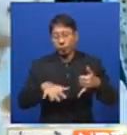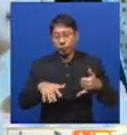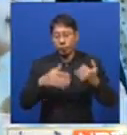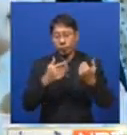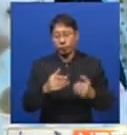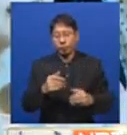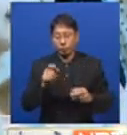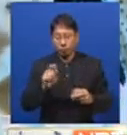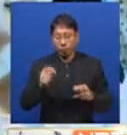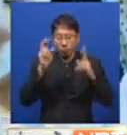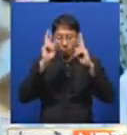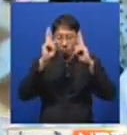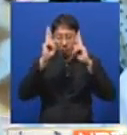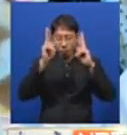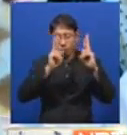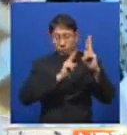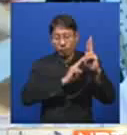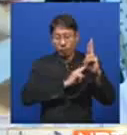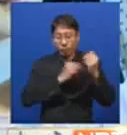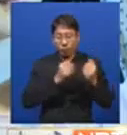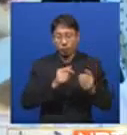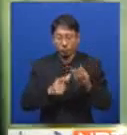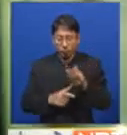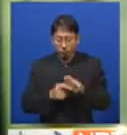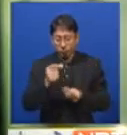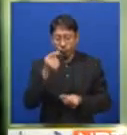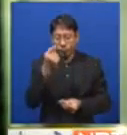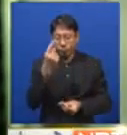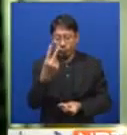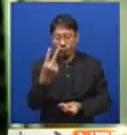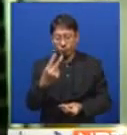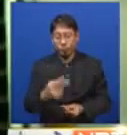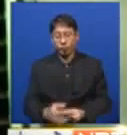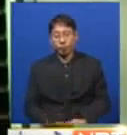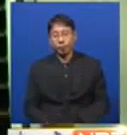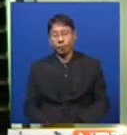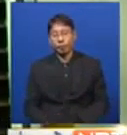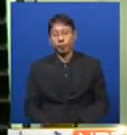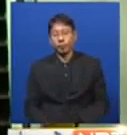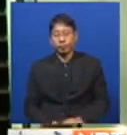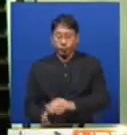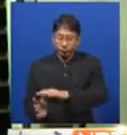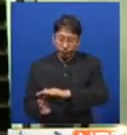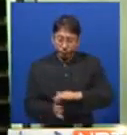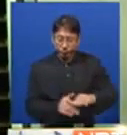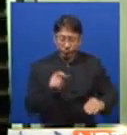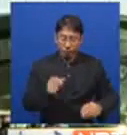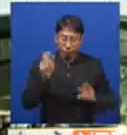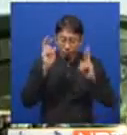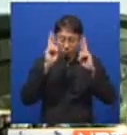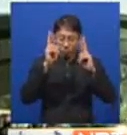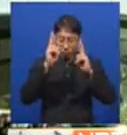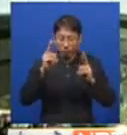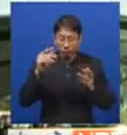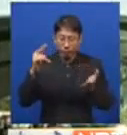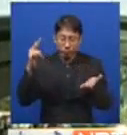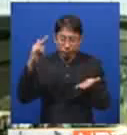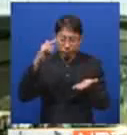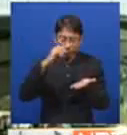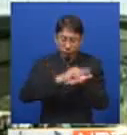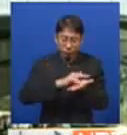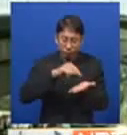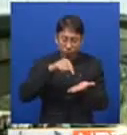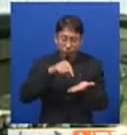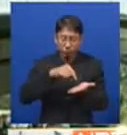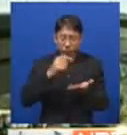ระวังตัวเองนี่ระยะฟักตัวของโรคภายใน2อาทิตย์นะครับ ส่วนมาตรการการเฝ้าระวังที่สนามบินทางกรมการแพทย์กระทรว